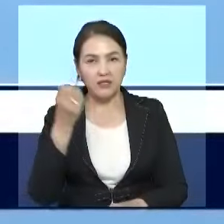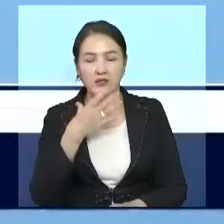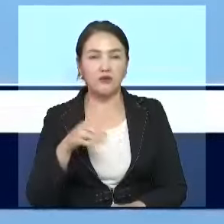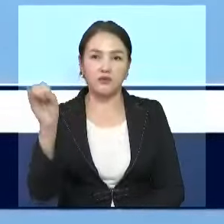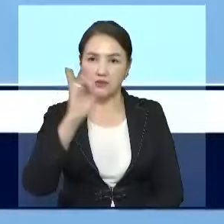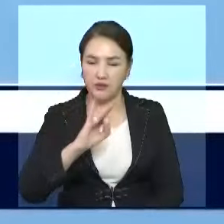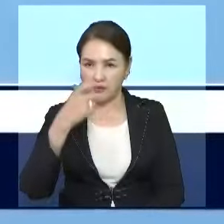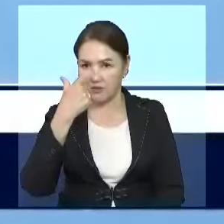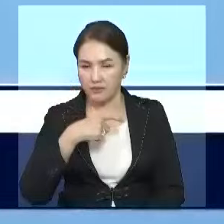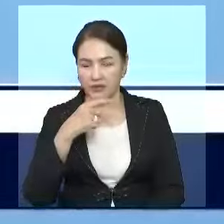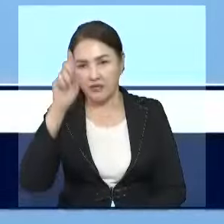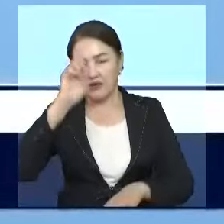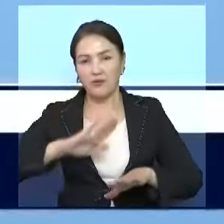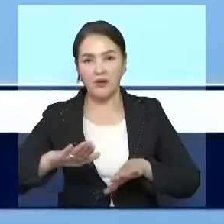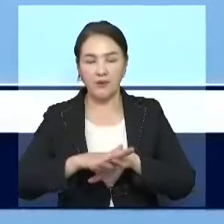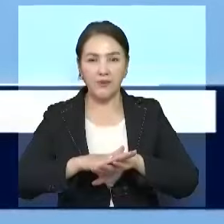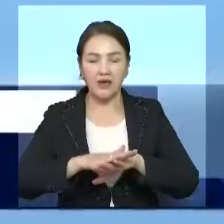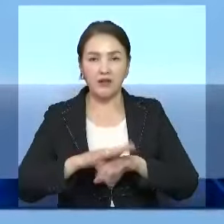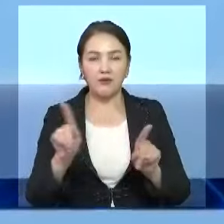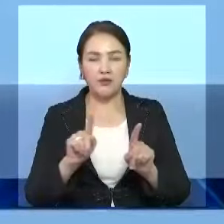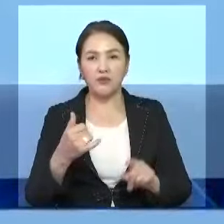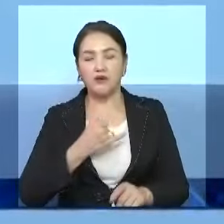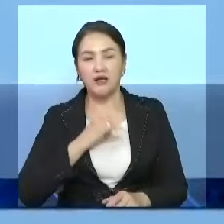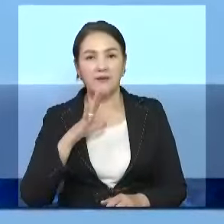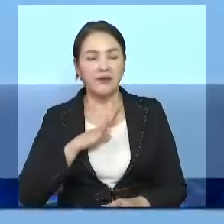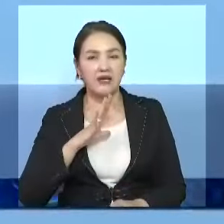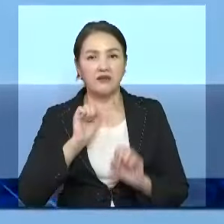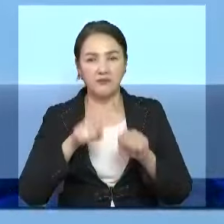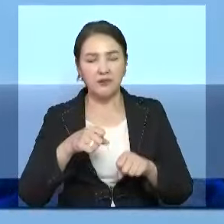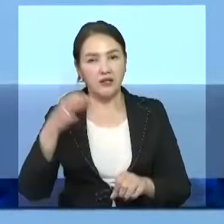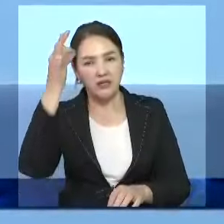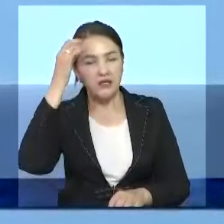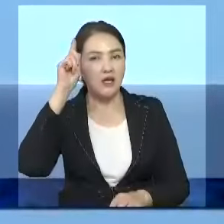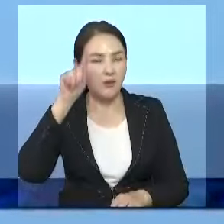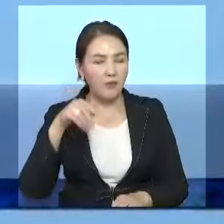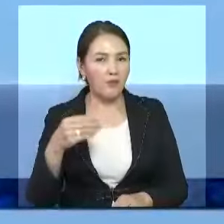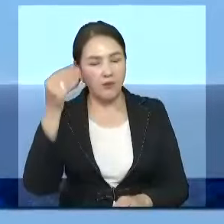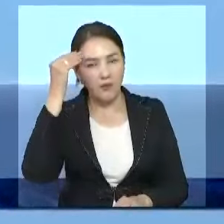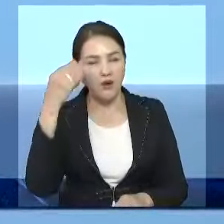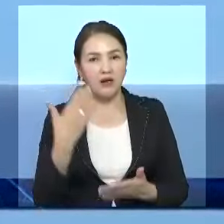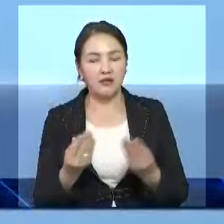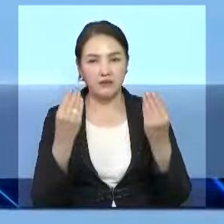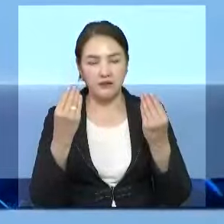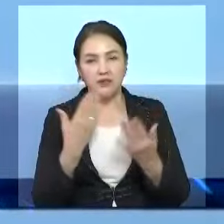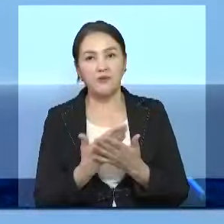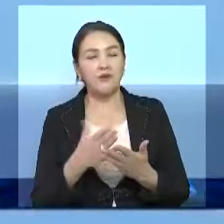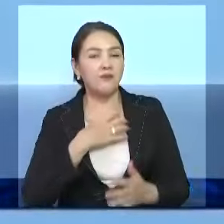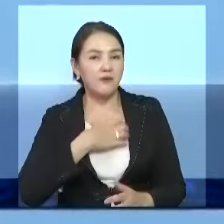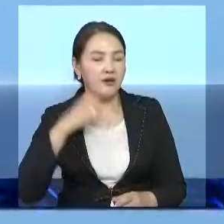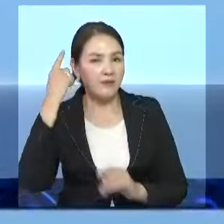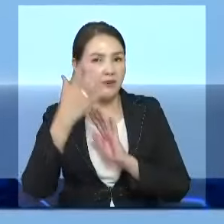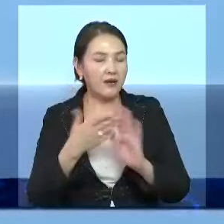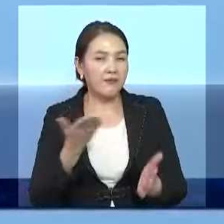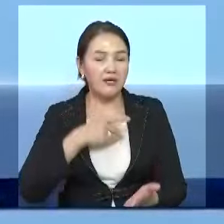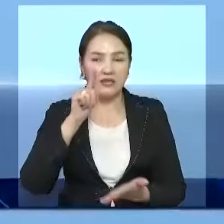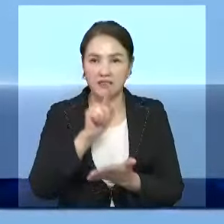лаю сейчас государство создаёт условия для того чтобы у нас были возможности знать помнить и чтить наши национальные ценности Однако важно понимать что и мы